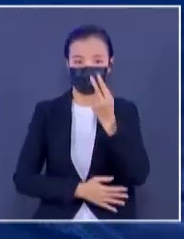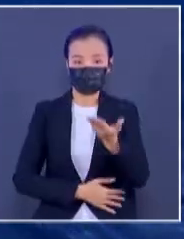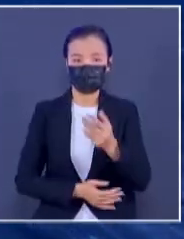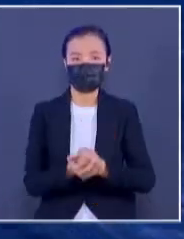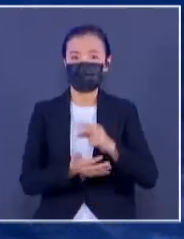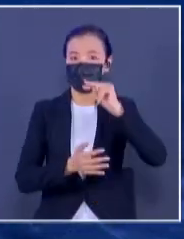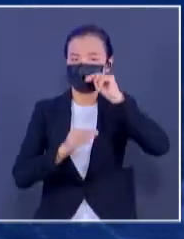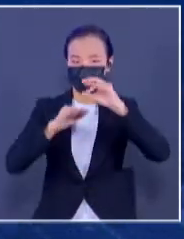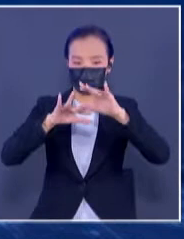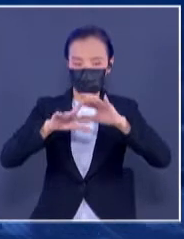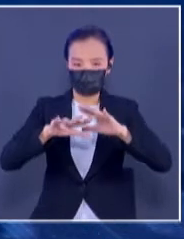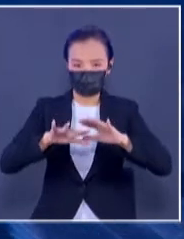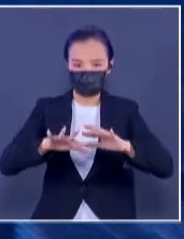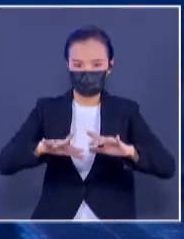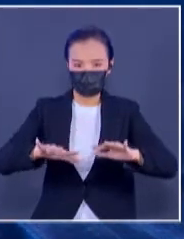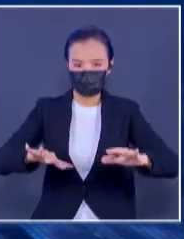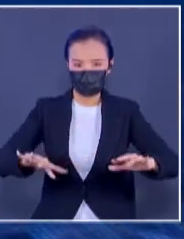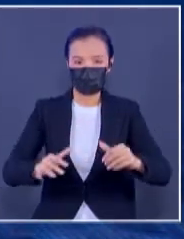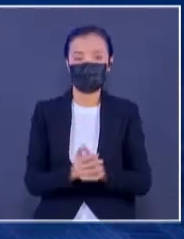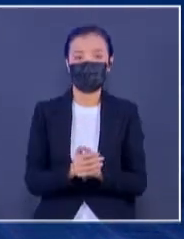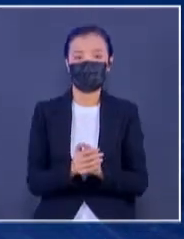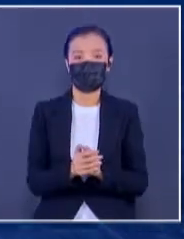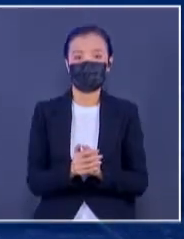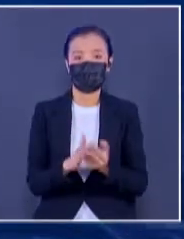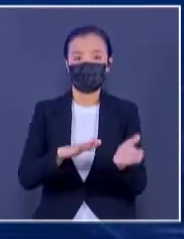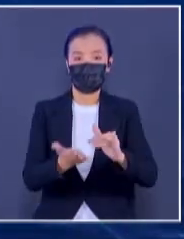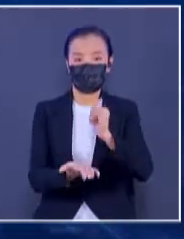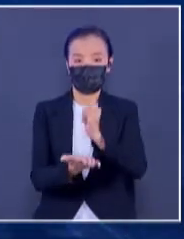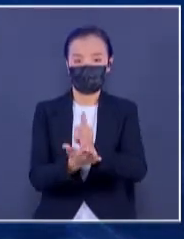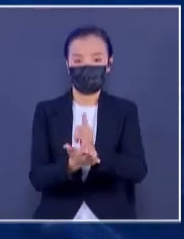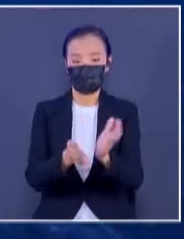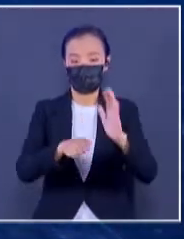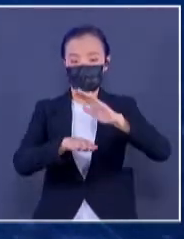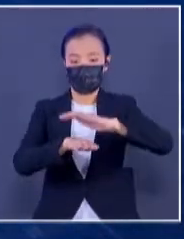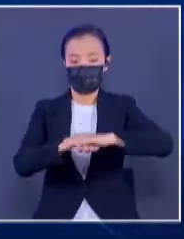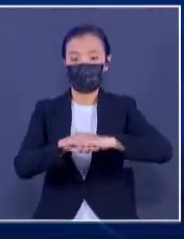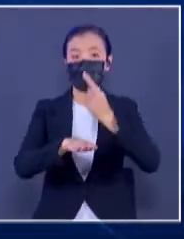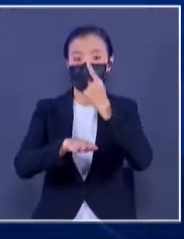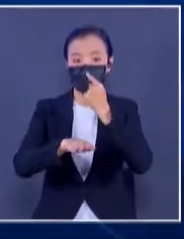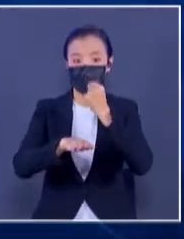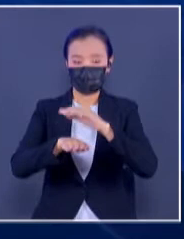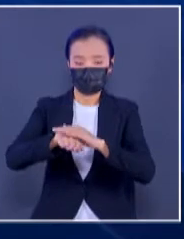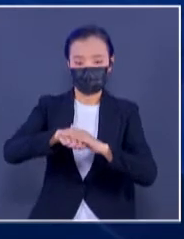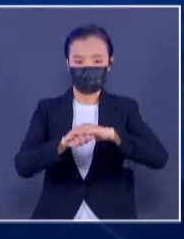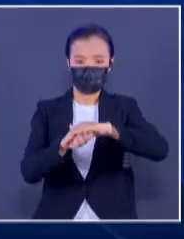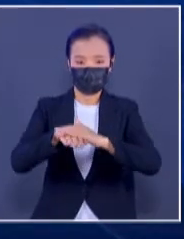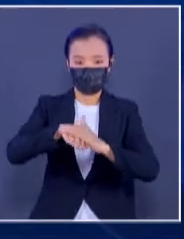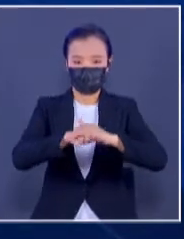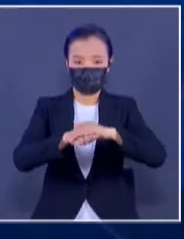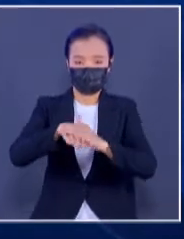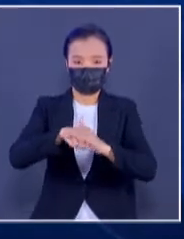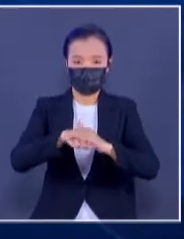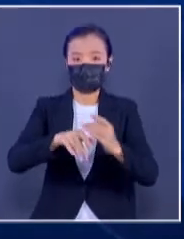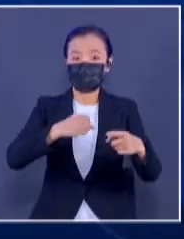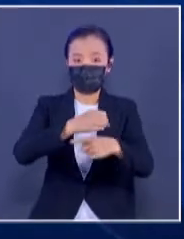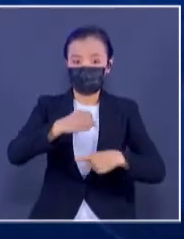พอน้ำมันแห้งมันก็กลายเป็นว่าโรงเย็นที่มีผ้าคลุมสีแดงที่ลอยมากับน้ำอยู่กลางทุ่งนาของ